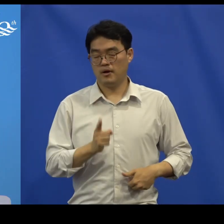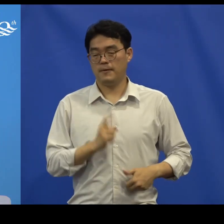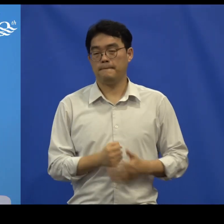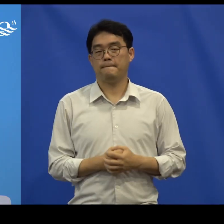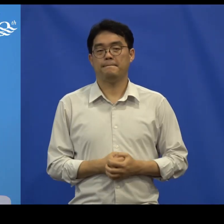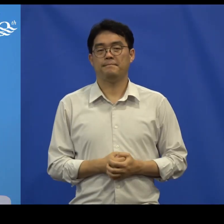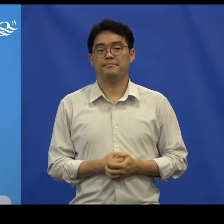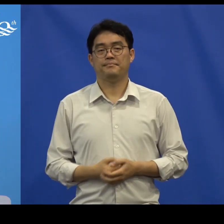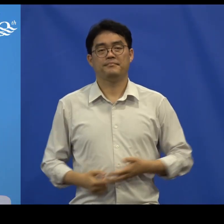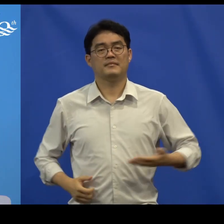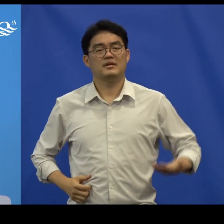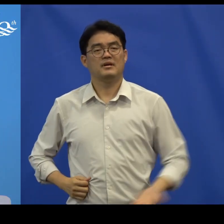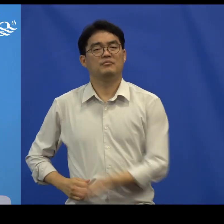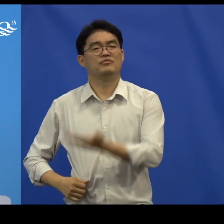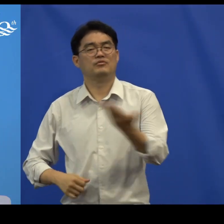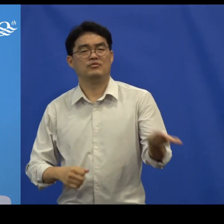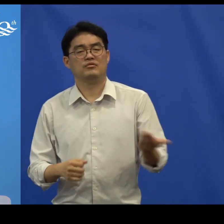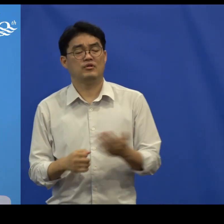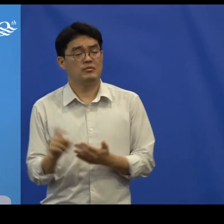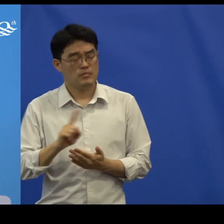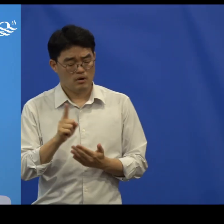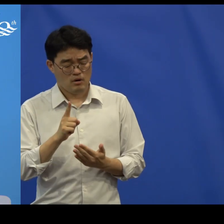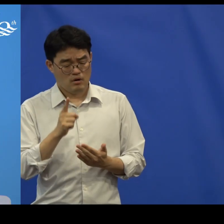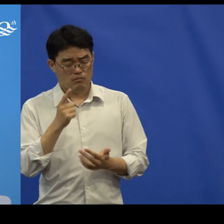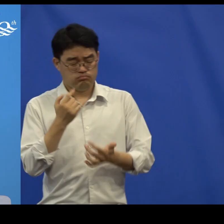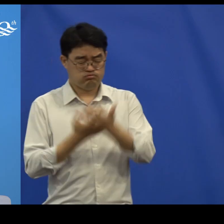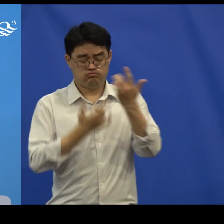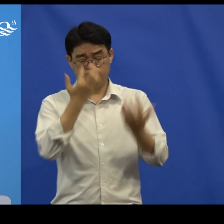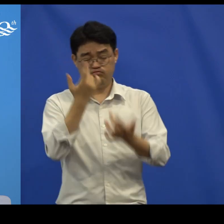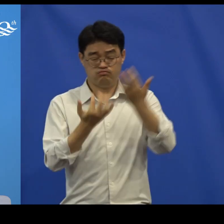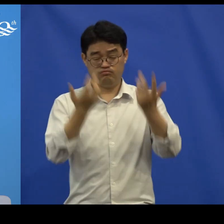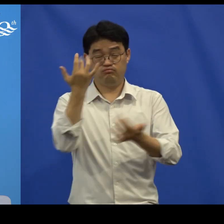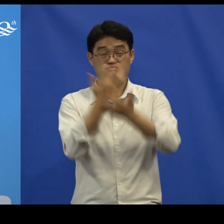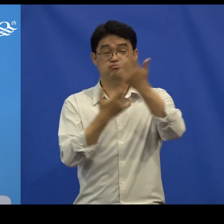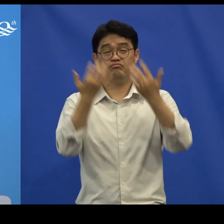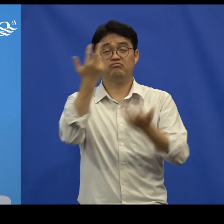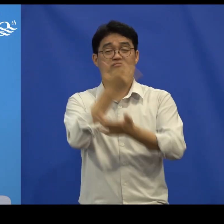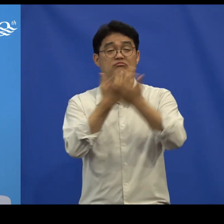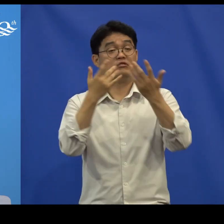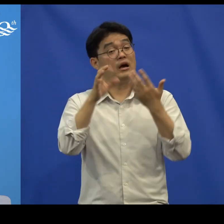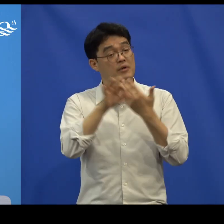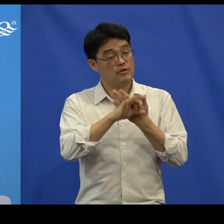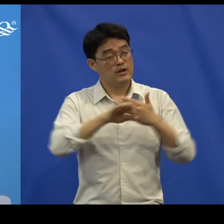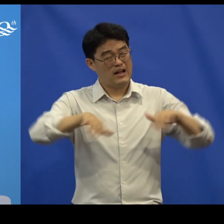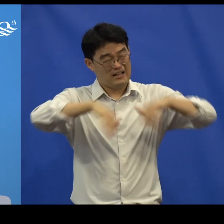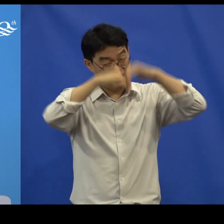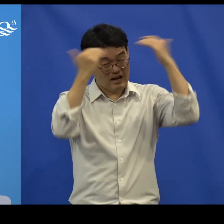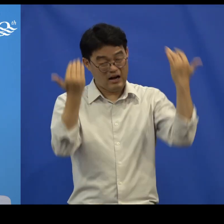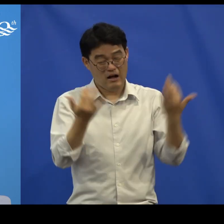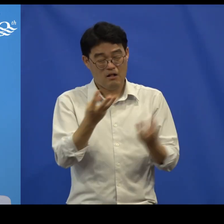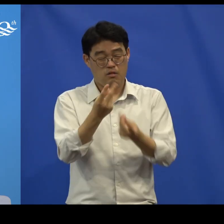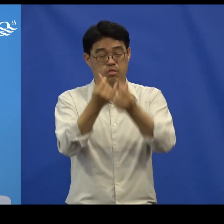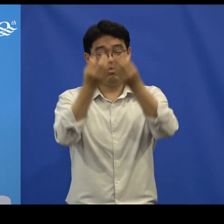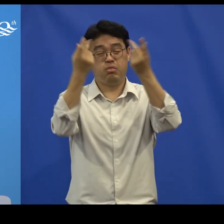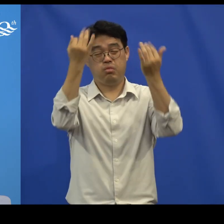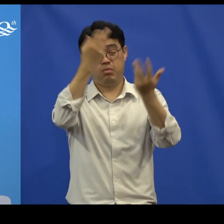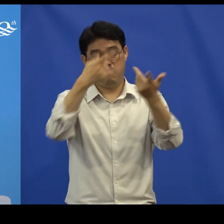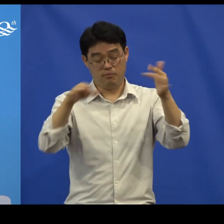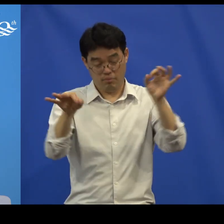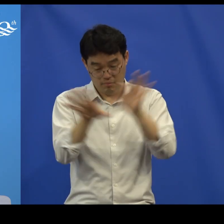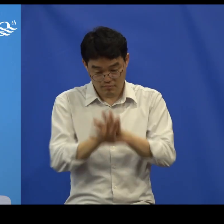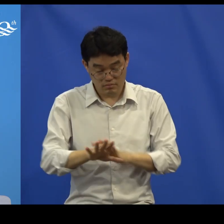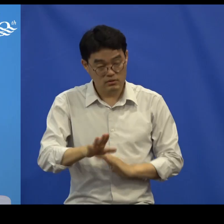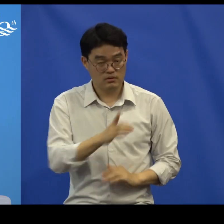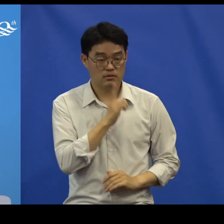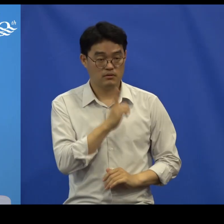없어요. 아까 마태복음에도 다 불에 사라지는 거죠. 없어요. 남을 게 없어요.